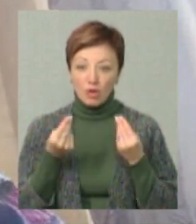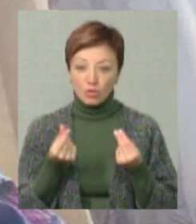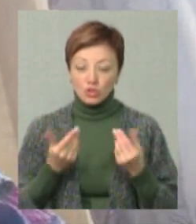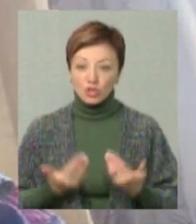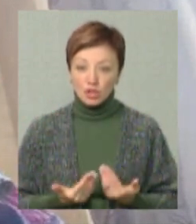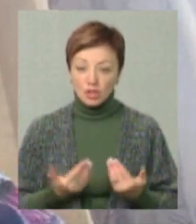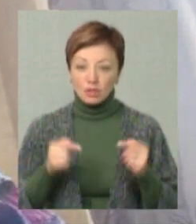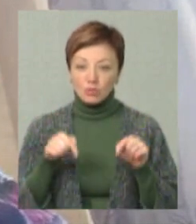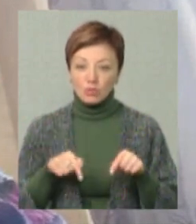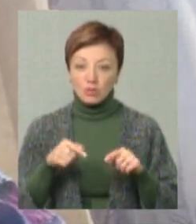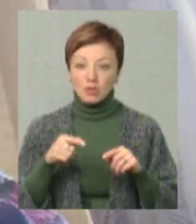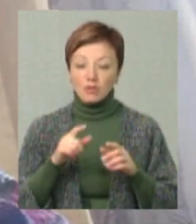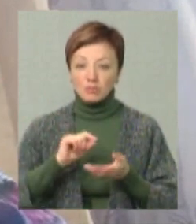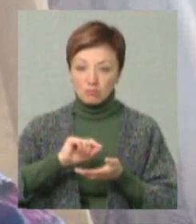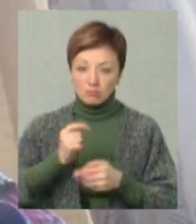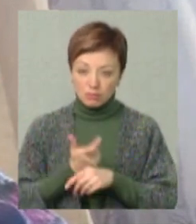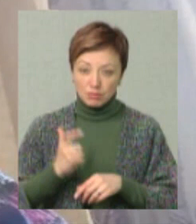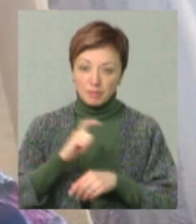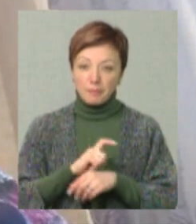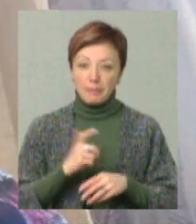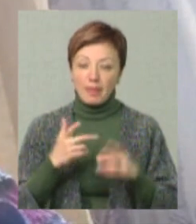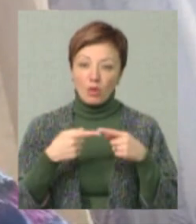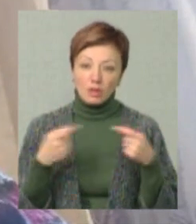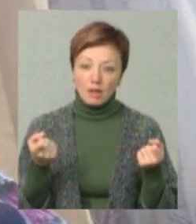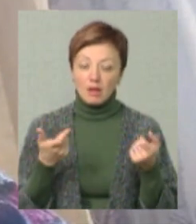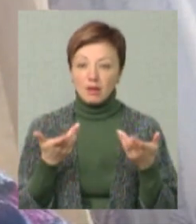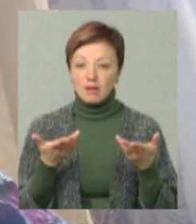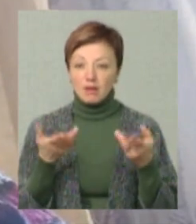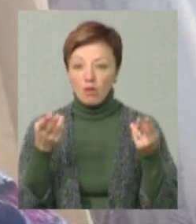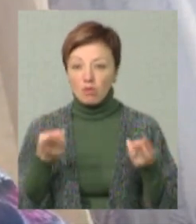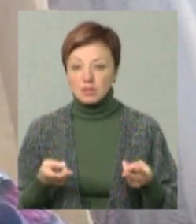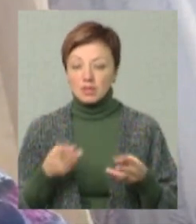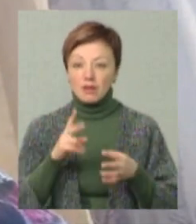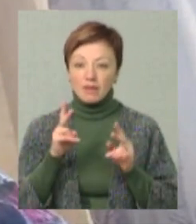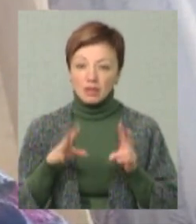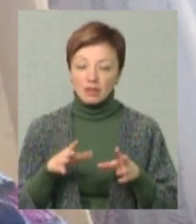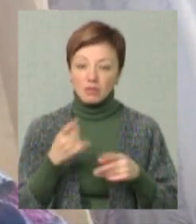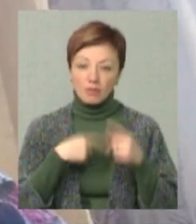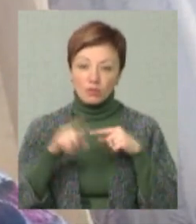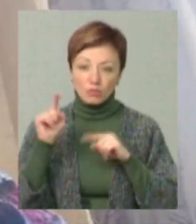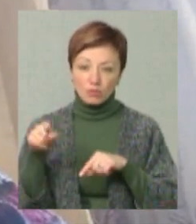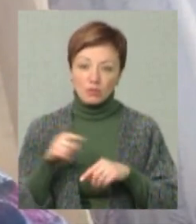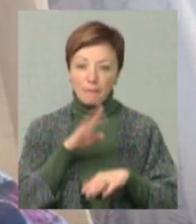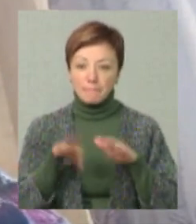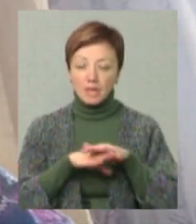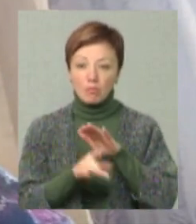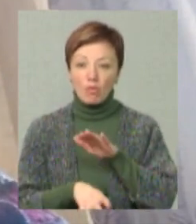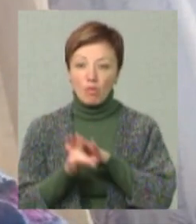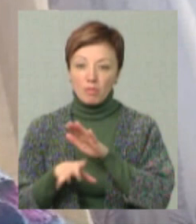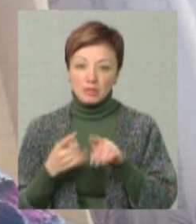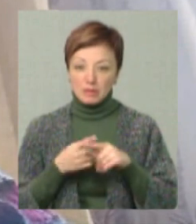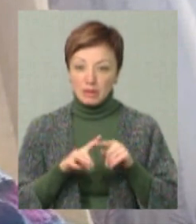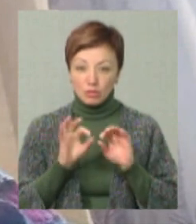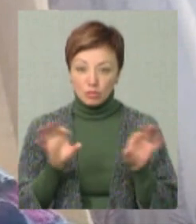мали грошей жити тут у підвищених цінах, там у якихось готелях, у хостелах, у квартирах. І вони повернулися під бомбою. Коли я